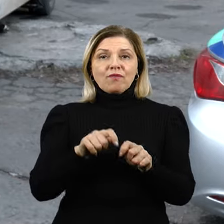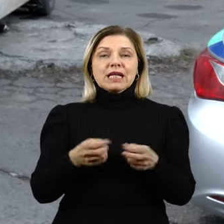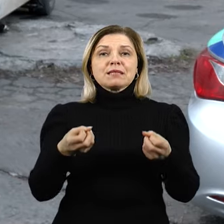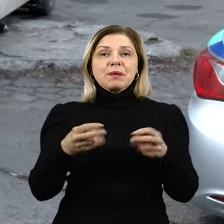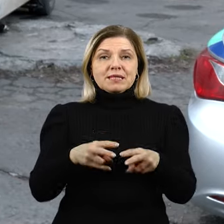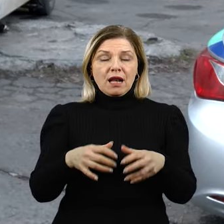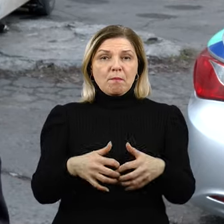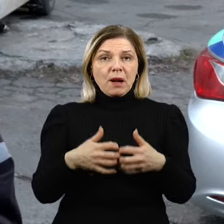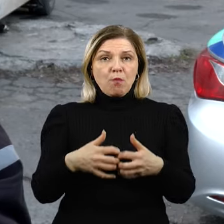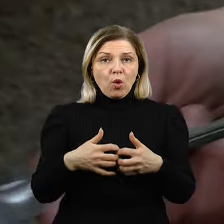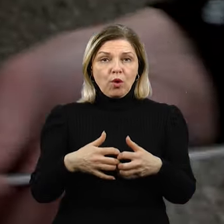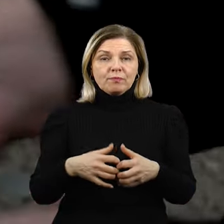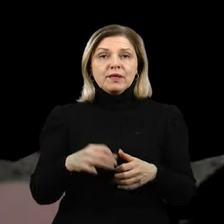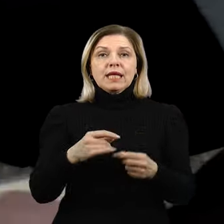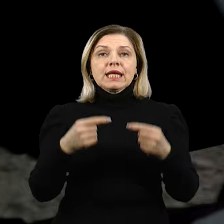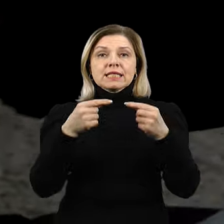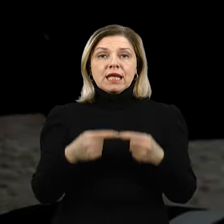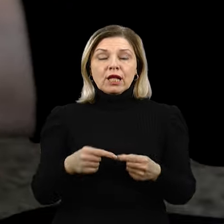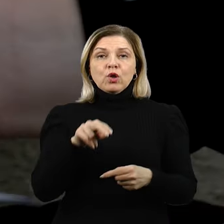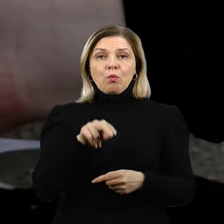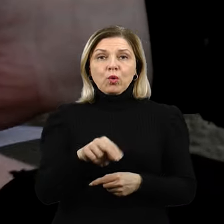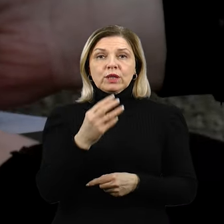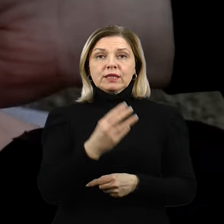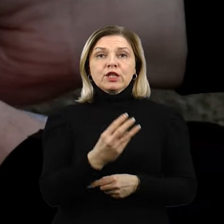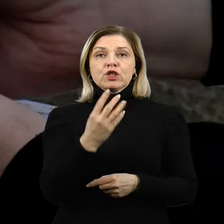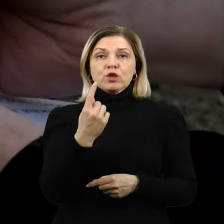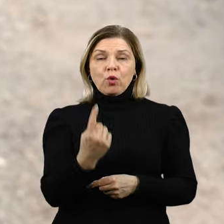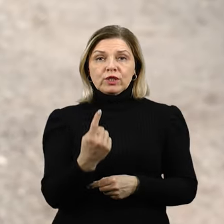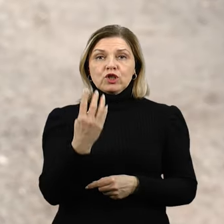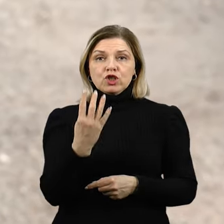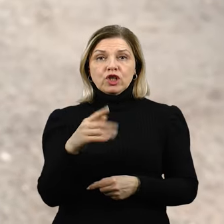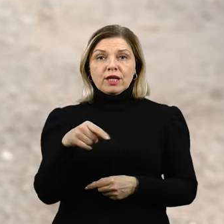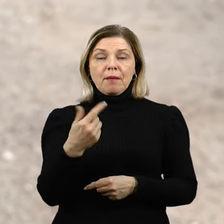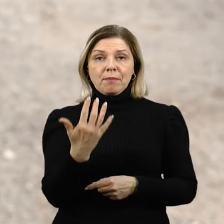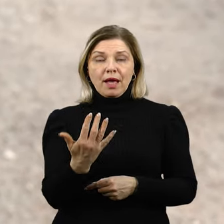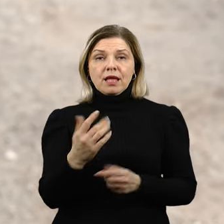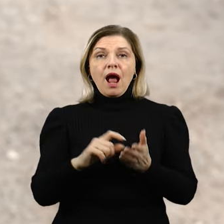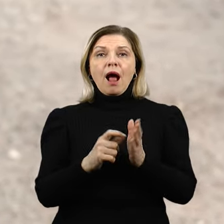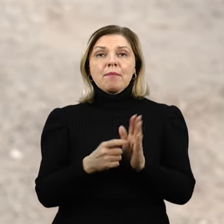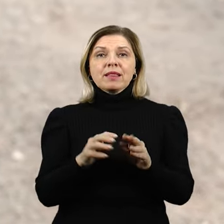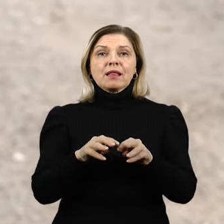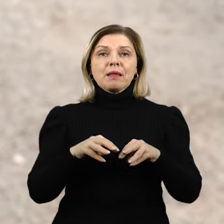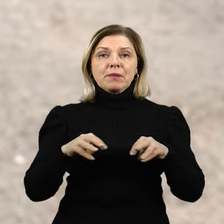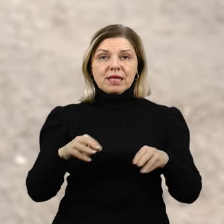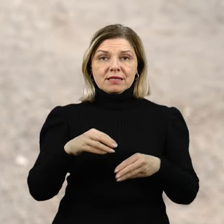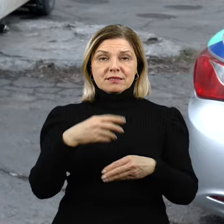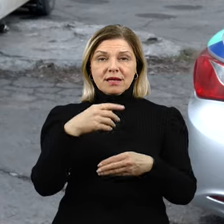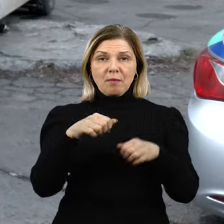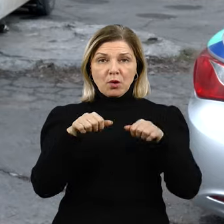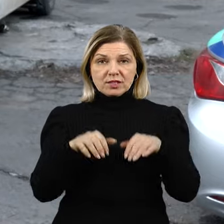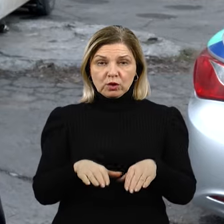прибором. Тобто, згідно пункту 31.4.5 постанови Кабінету міністрів 13.06,